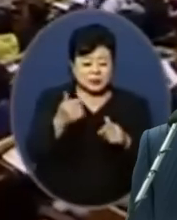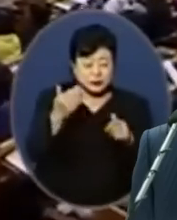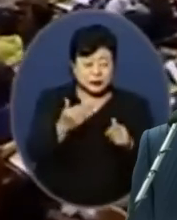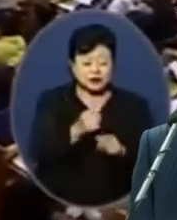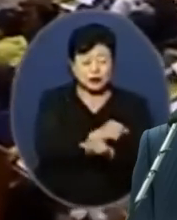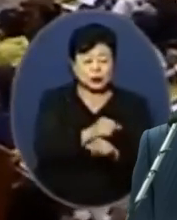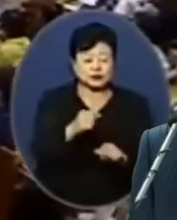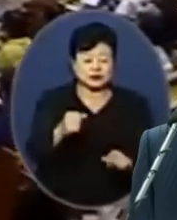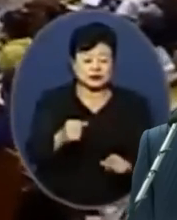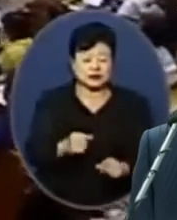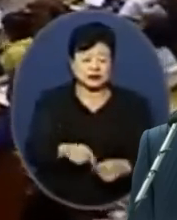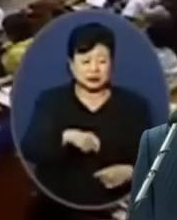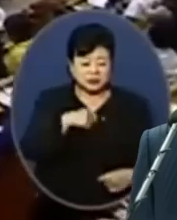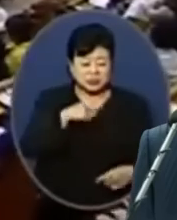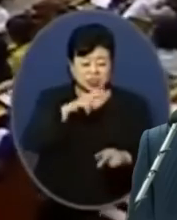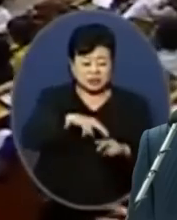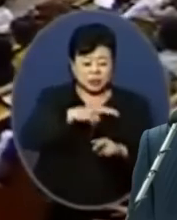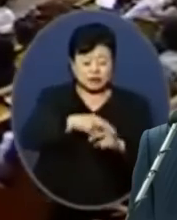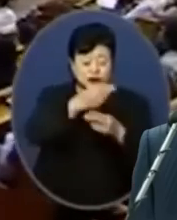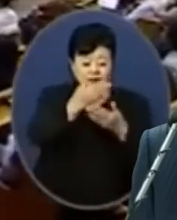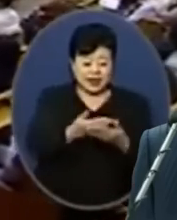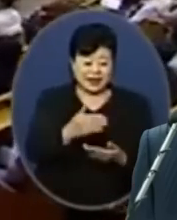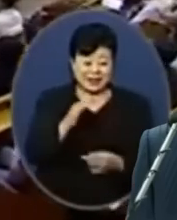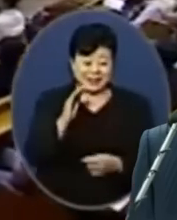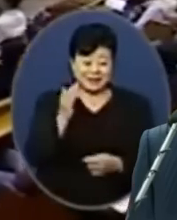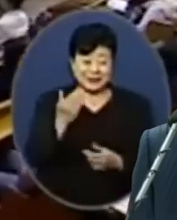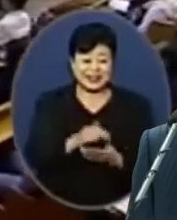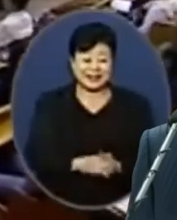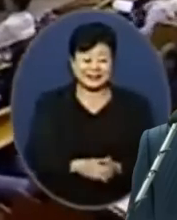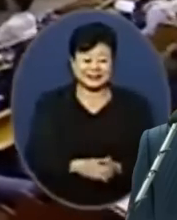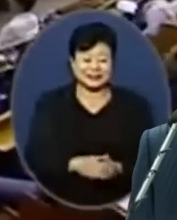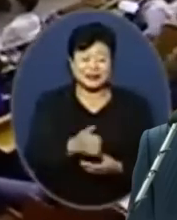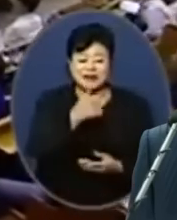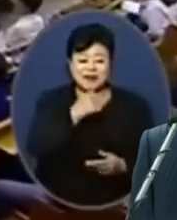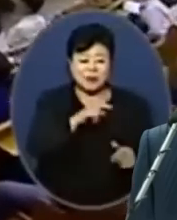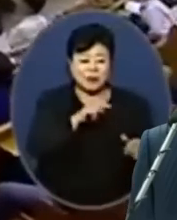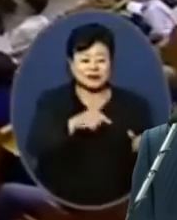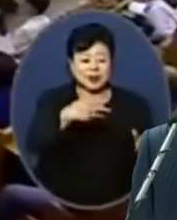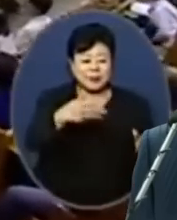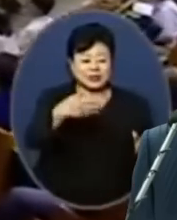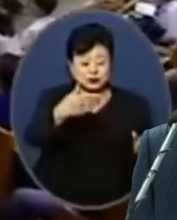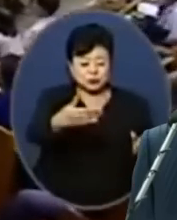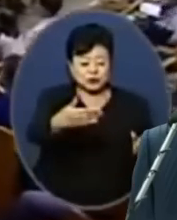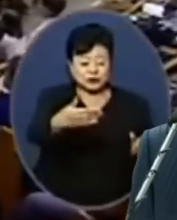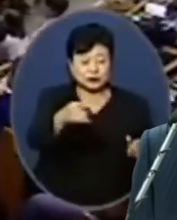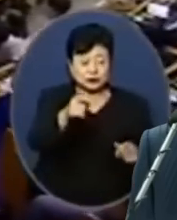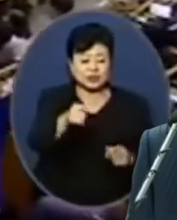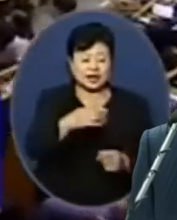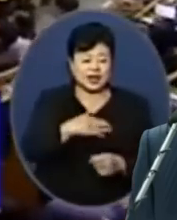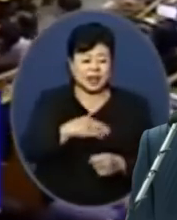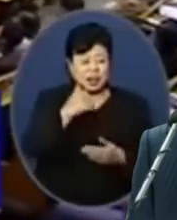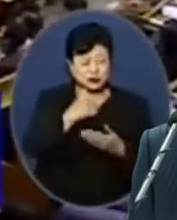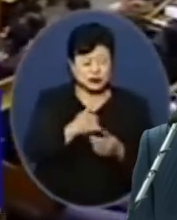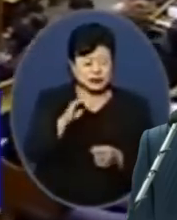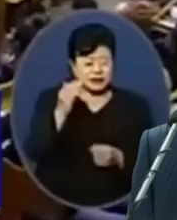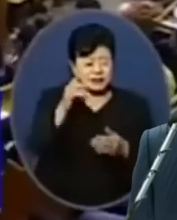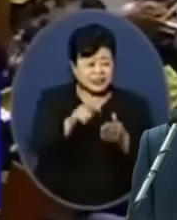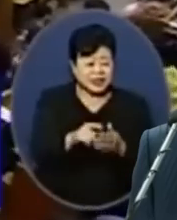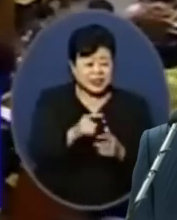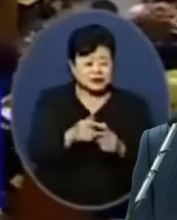예수님께로부터 용서와 의의 선물을 받게 된다는 것입니다. 로마서 5장 8절로 9절에 보면 우리가 아직 죄인 되었을